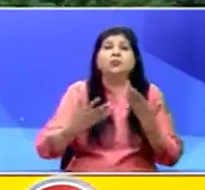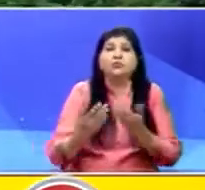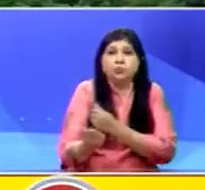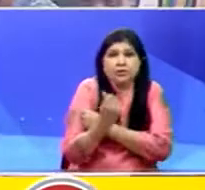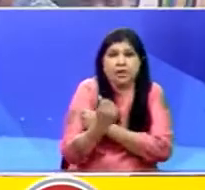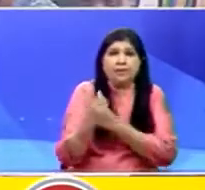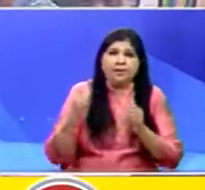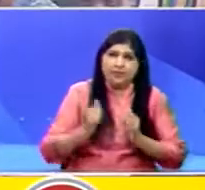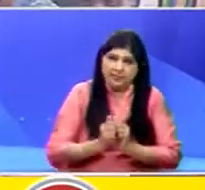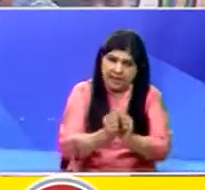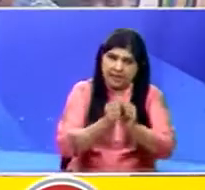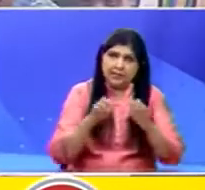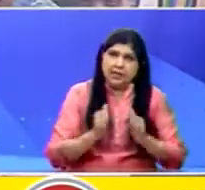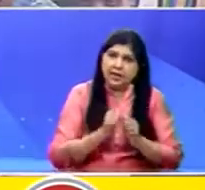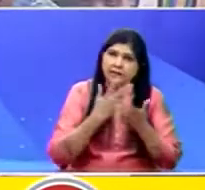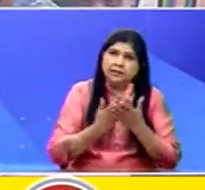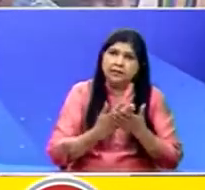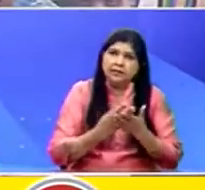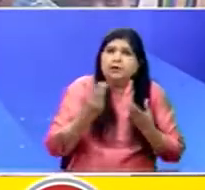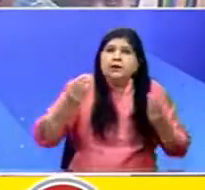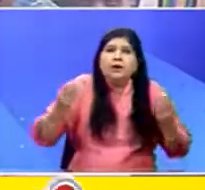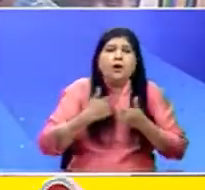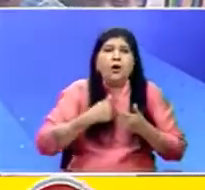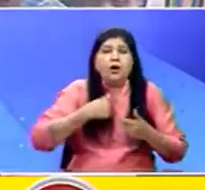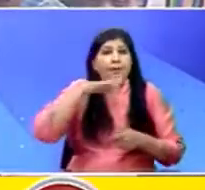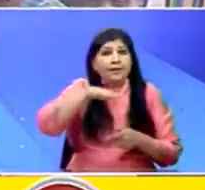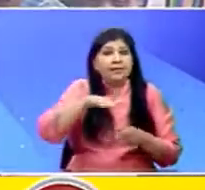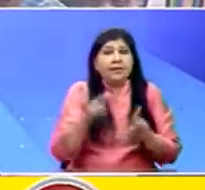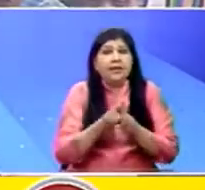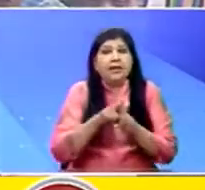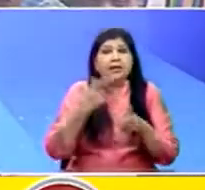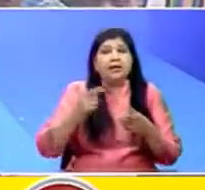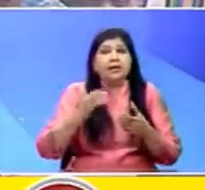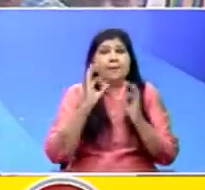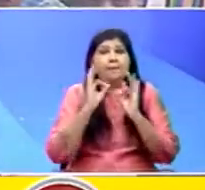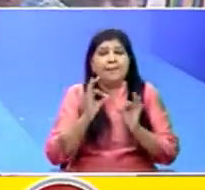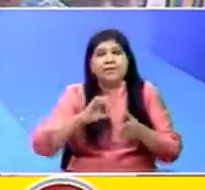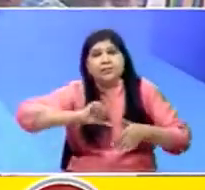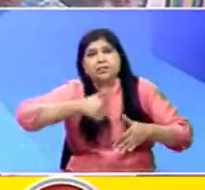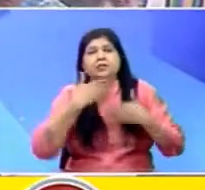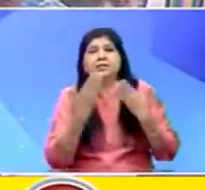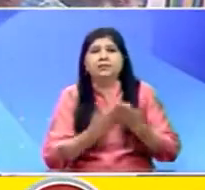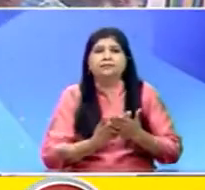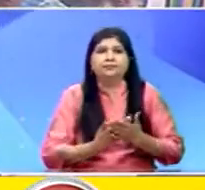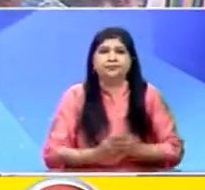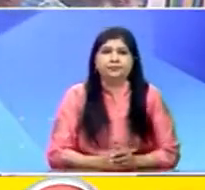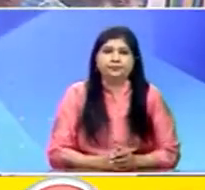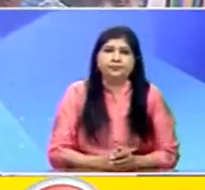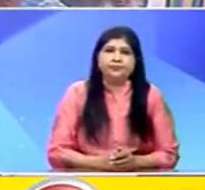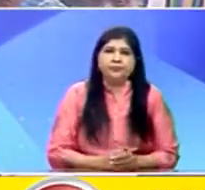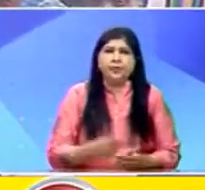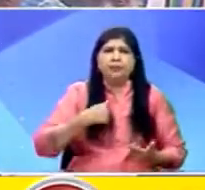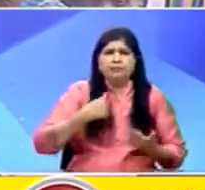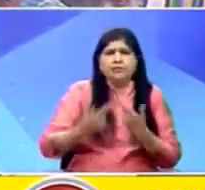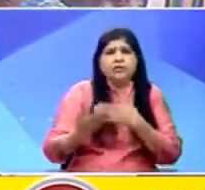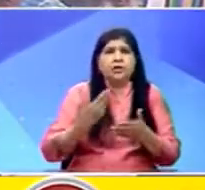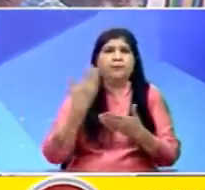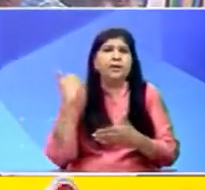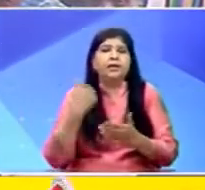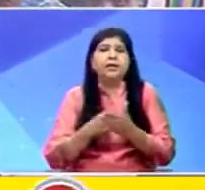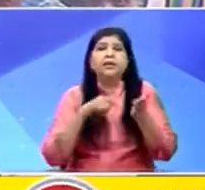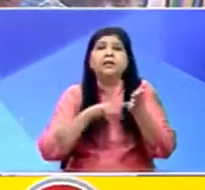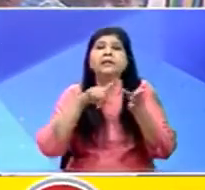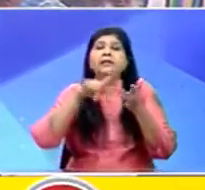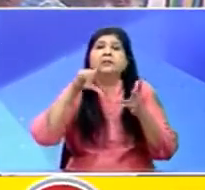भी जुड़ता है और संकल्प नेक बन जाता है। मुझे